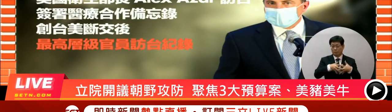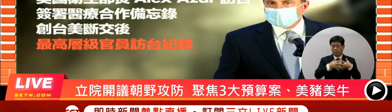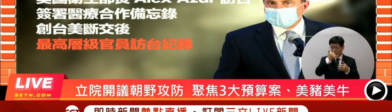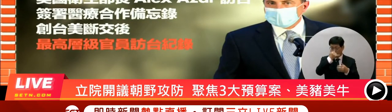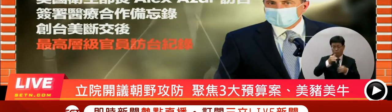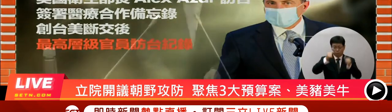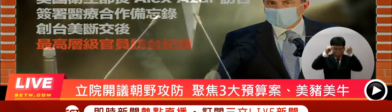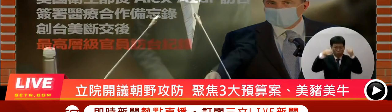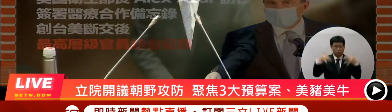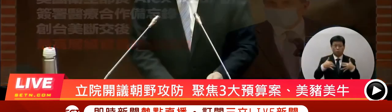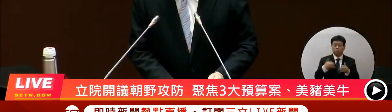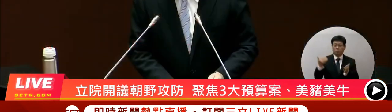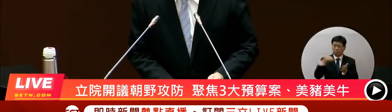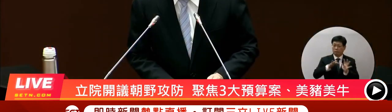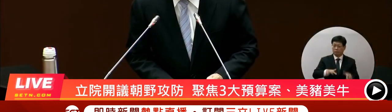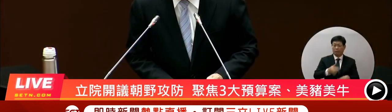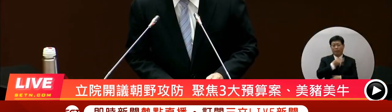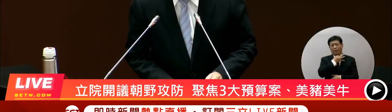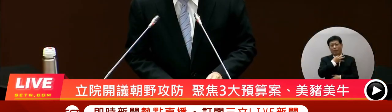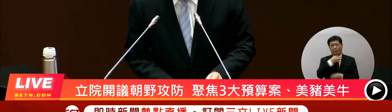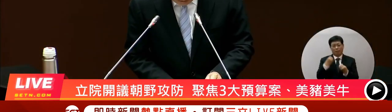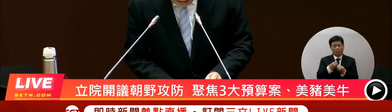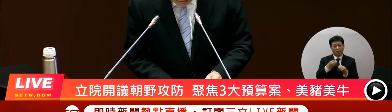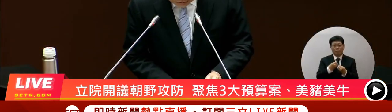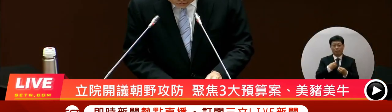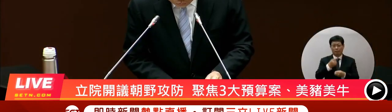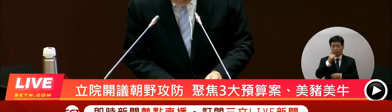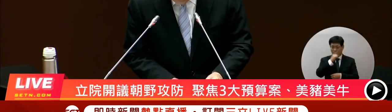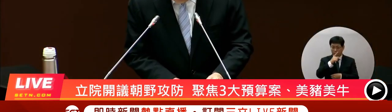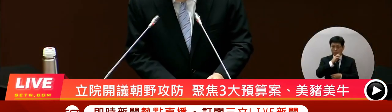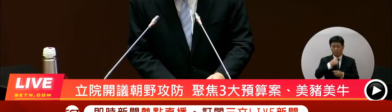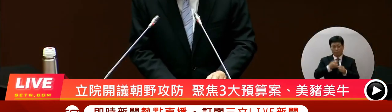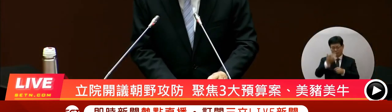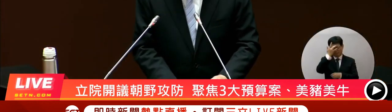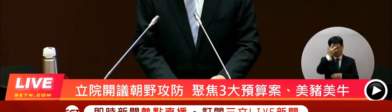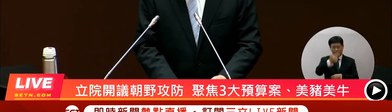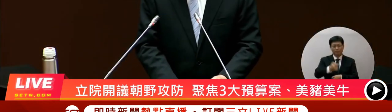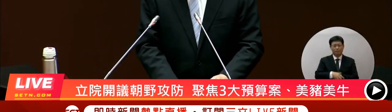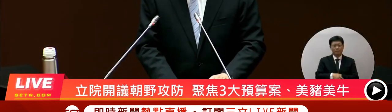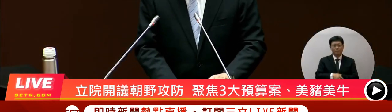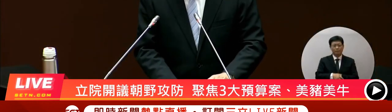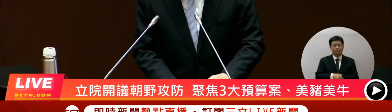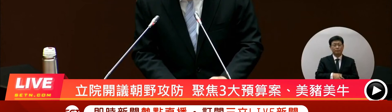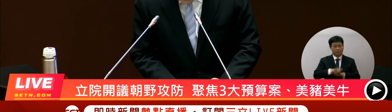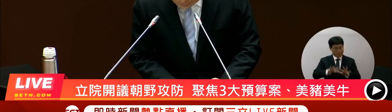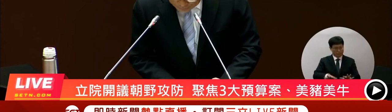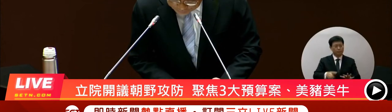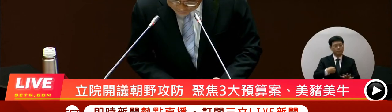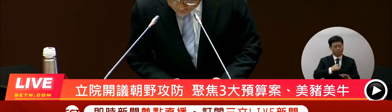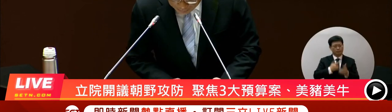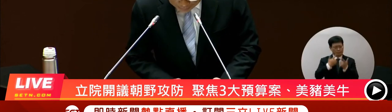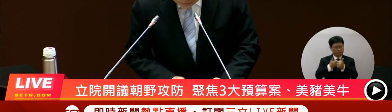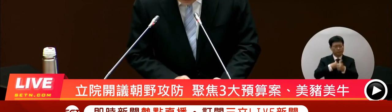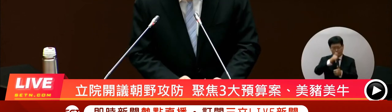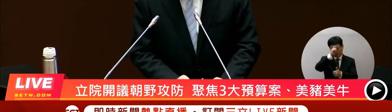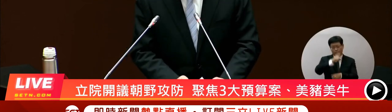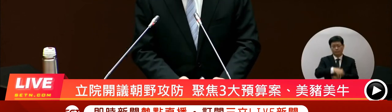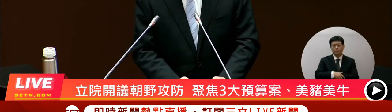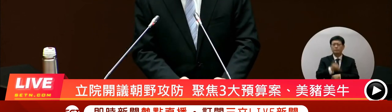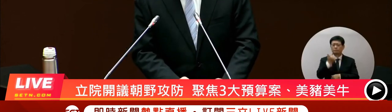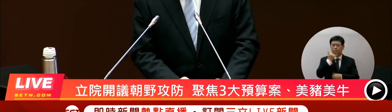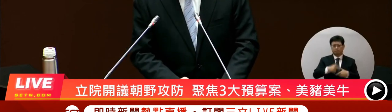牛的议题成为彼此深化合作的障碍，因此我们一直希望